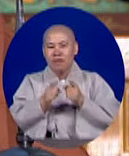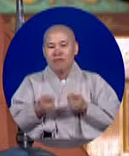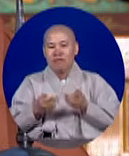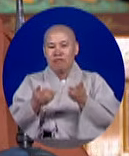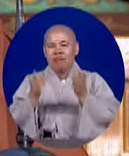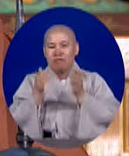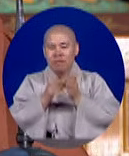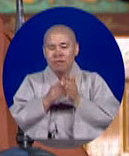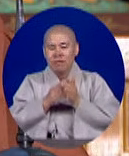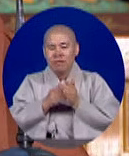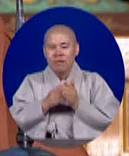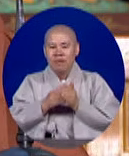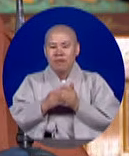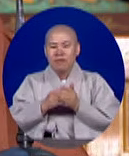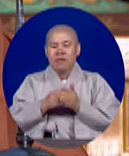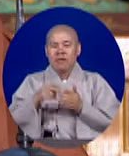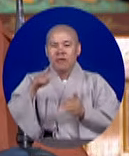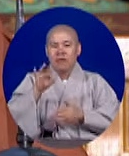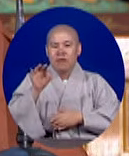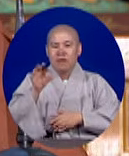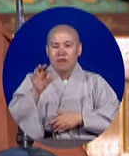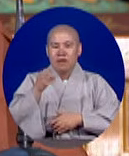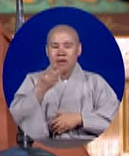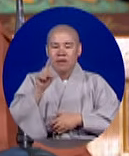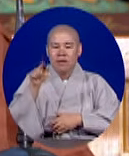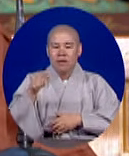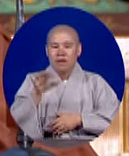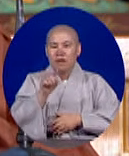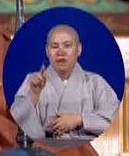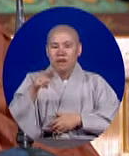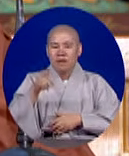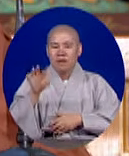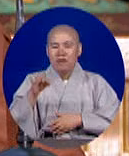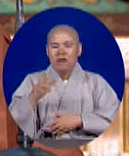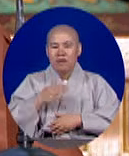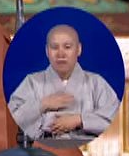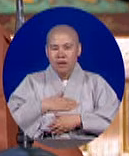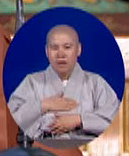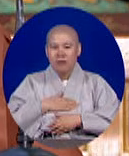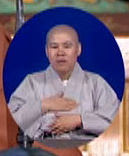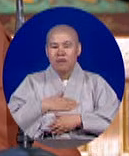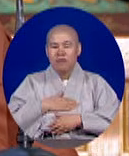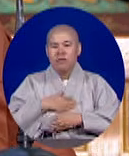그래서 이 상나가정의 나를 믿고 그 상나가정의 나를 이루려고